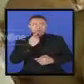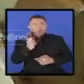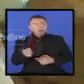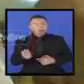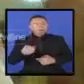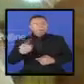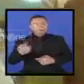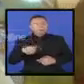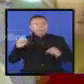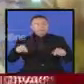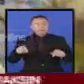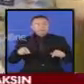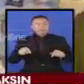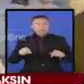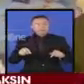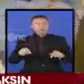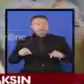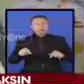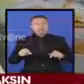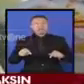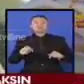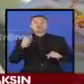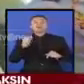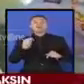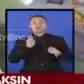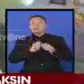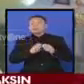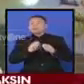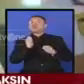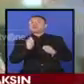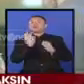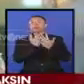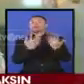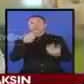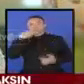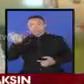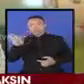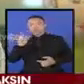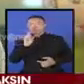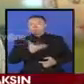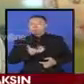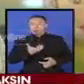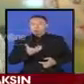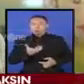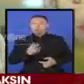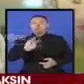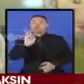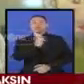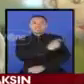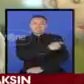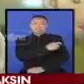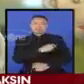karena kita sedang membangun kepercayaan masyarakat untuk mau melakukan